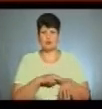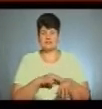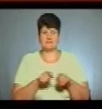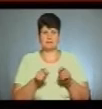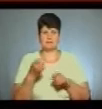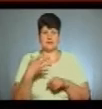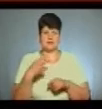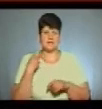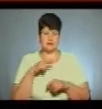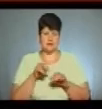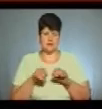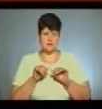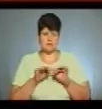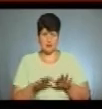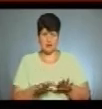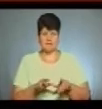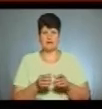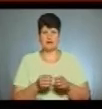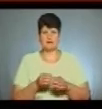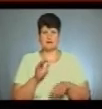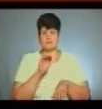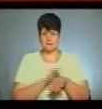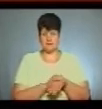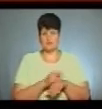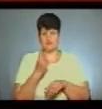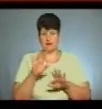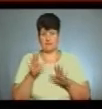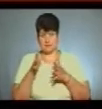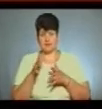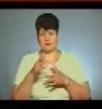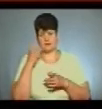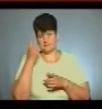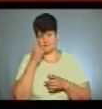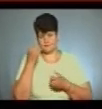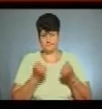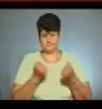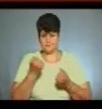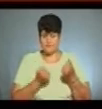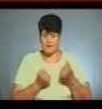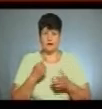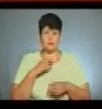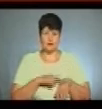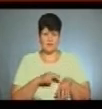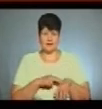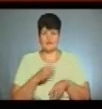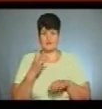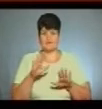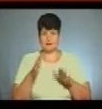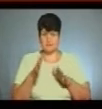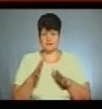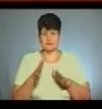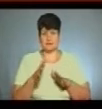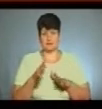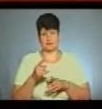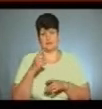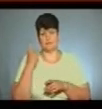проваджень, зафіксували 2 випадки керування поліцейським авто в стані алкогольного сп'яніння і 3 випадки перебування поліцейського на службі на